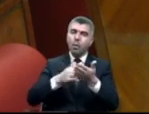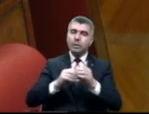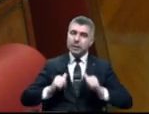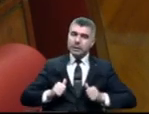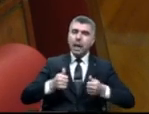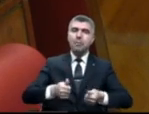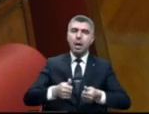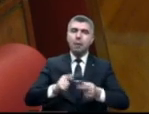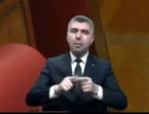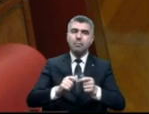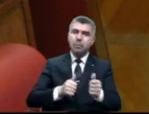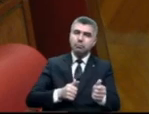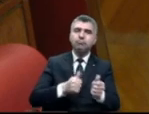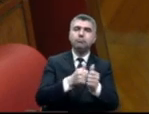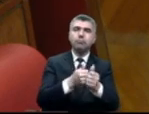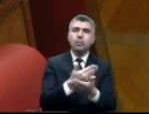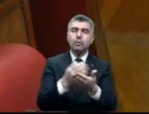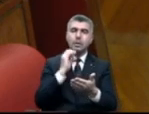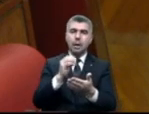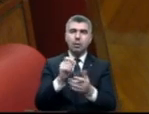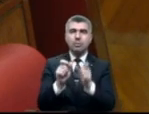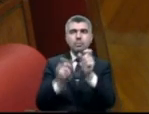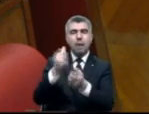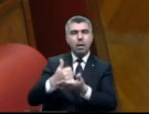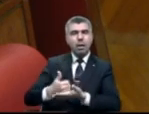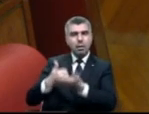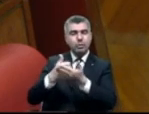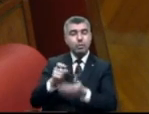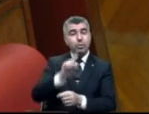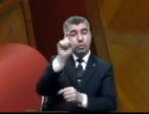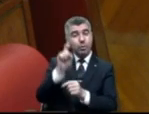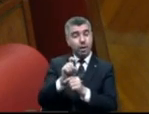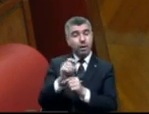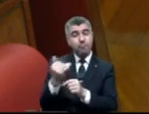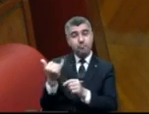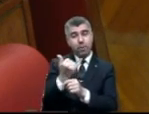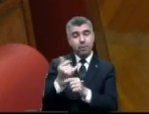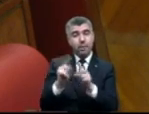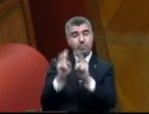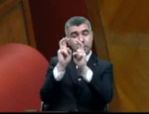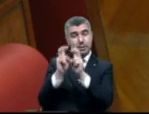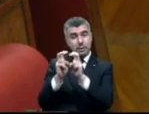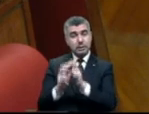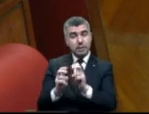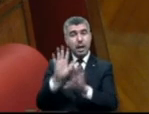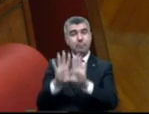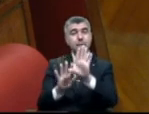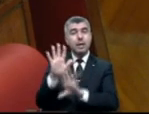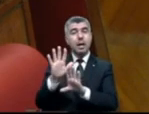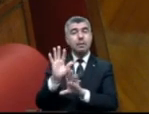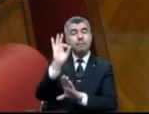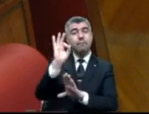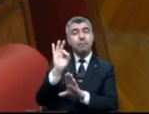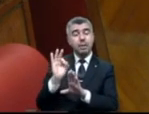إمكانيات المادية والبشرية لتقديم هذه الخدمات اللي كترضي الزبناء، ولكن السؤال الجوهري هو أنه أقل من 15% ديال ميزانية